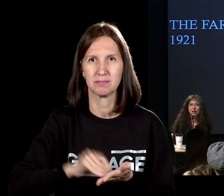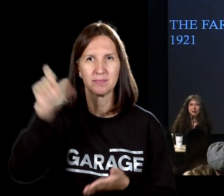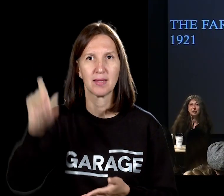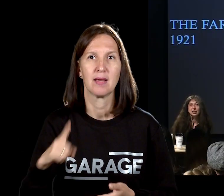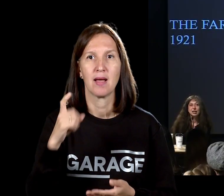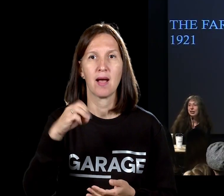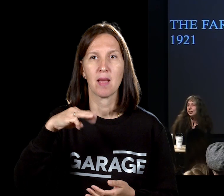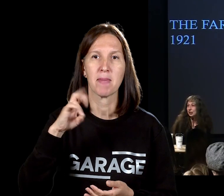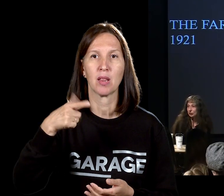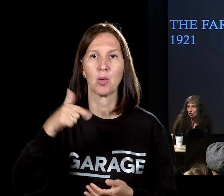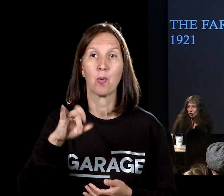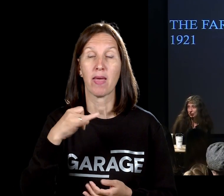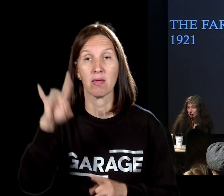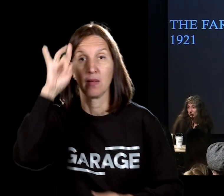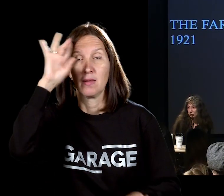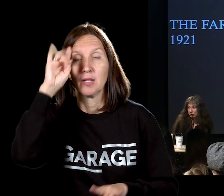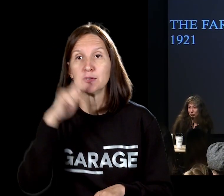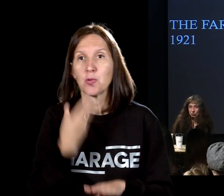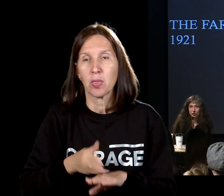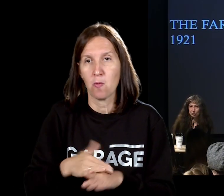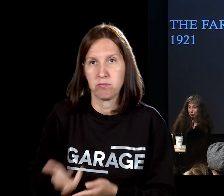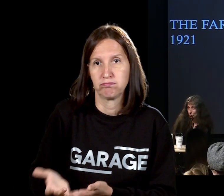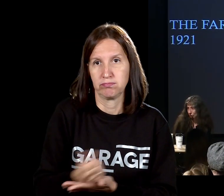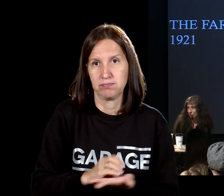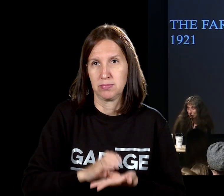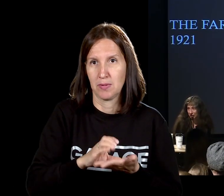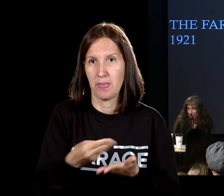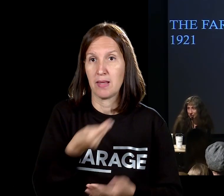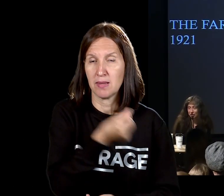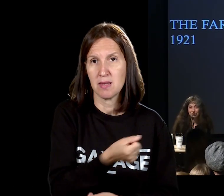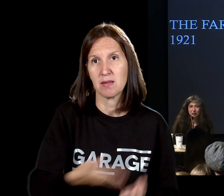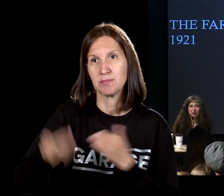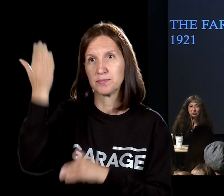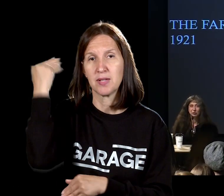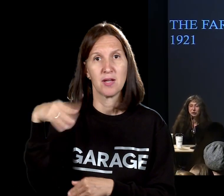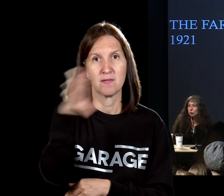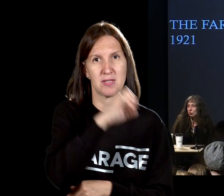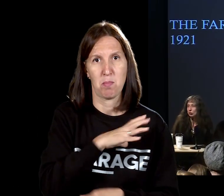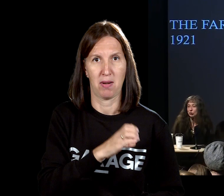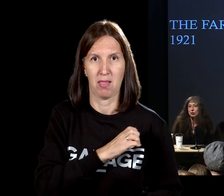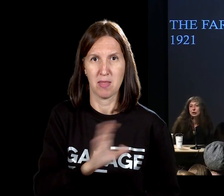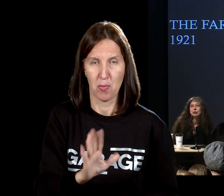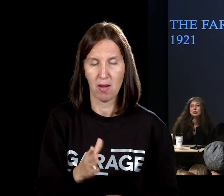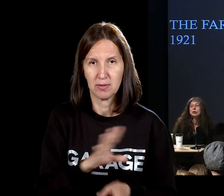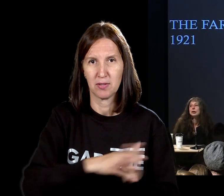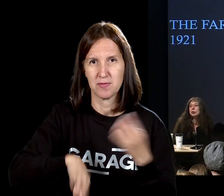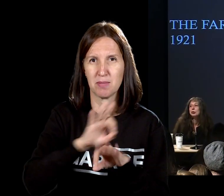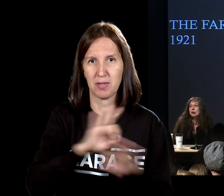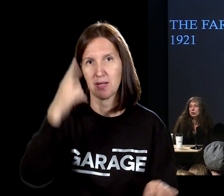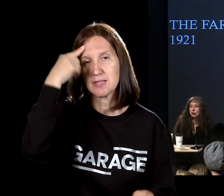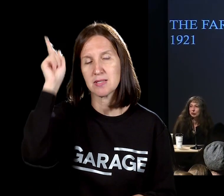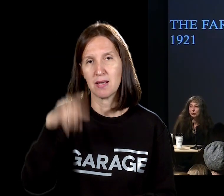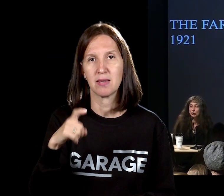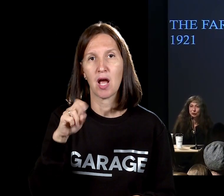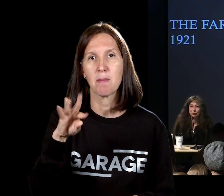годы, еле-еле, найдя на нее деньги, потому что все были очень небогаты, как тогда, как вы все помните, прекрасная история